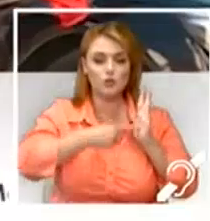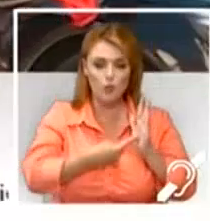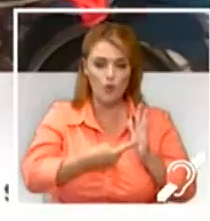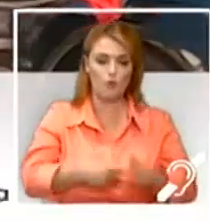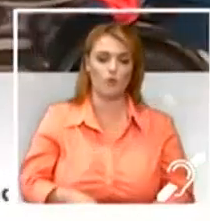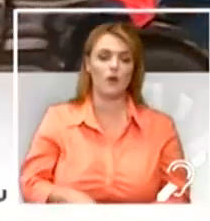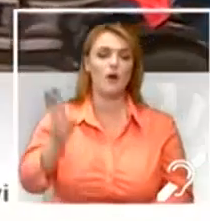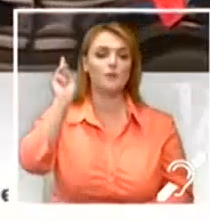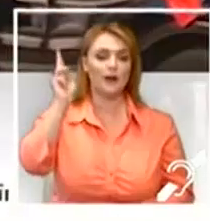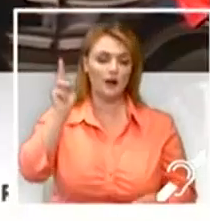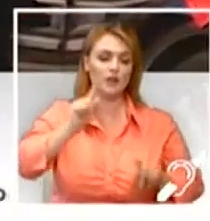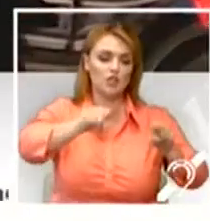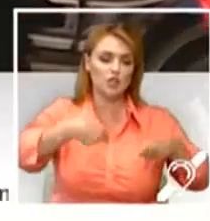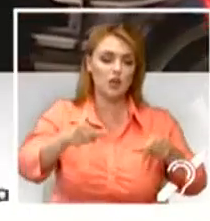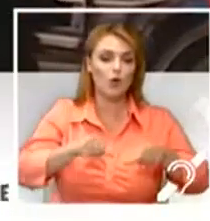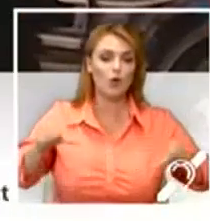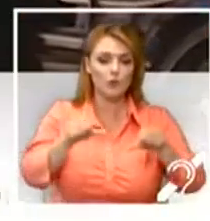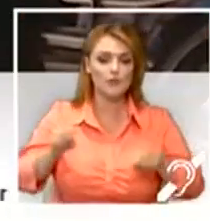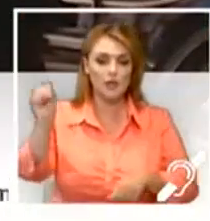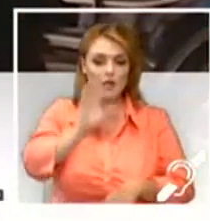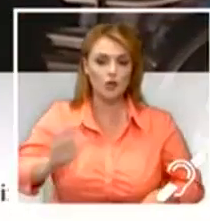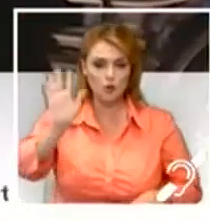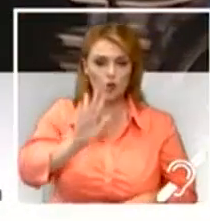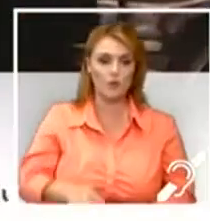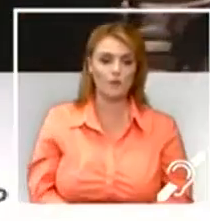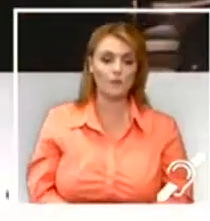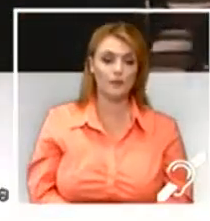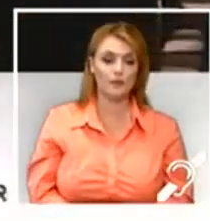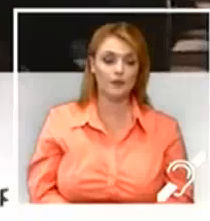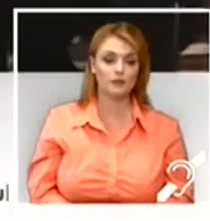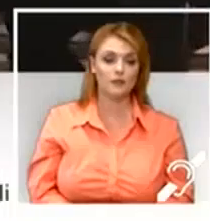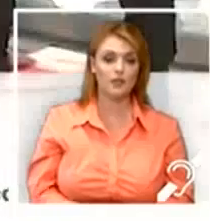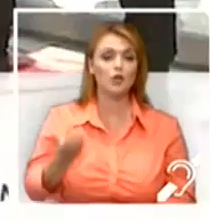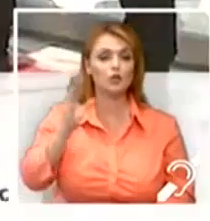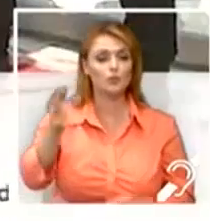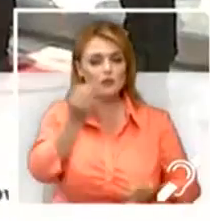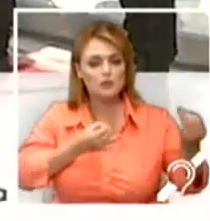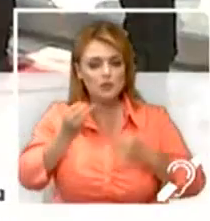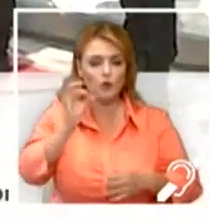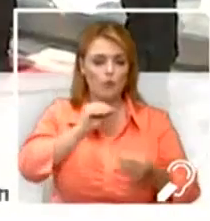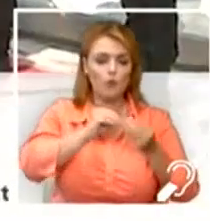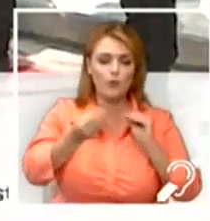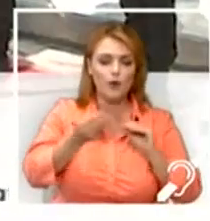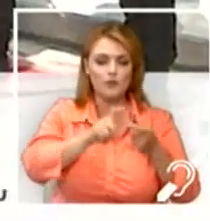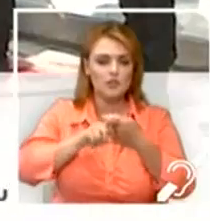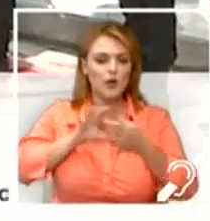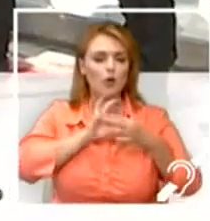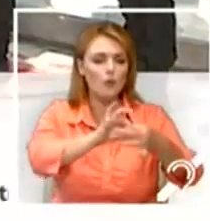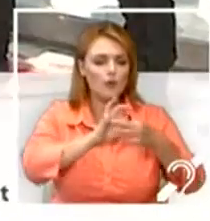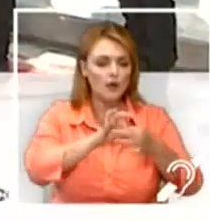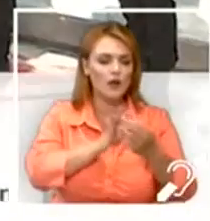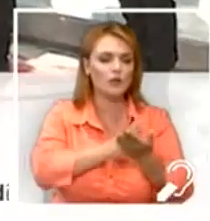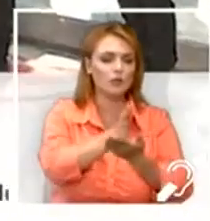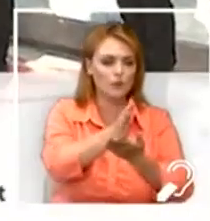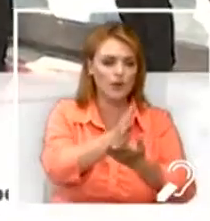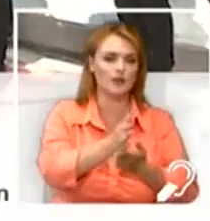opinia Comisiei Europene din 17 iunie 2022. Vor mai fi discutate probleme ce țin de cooperarea în